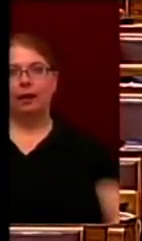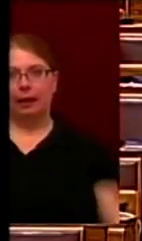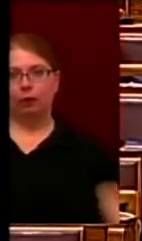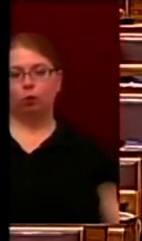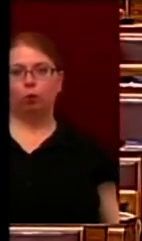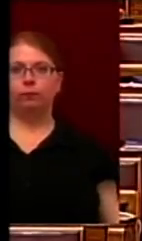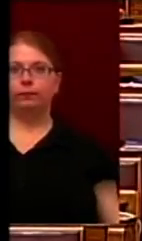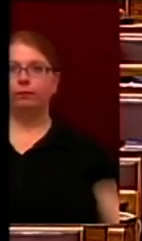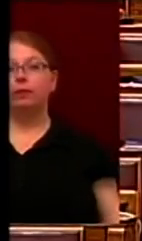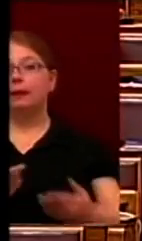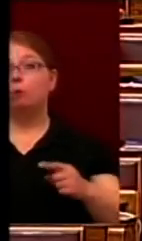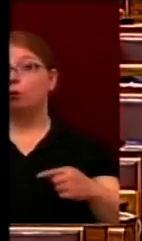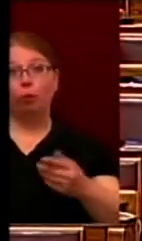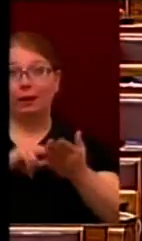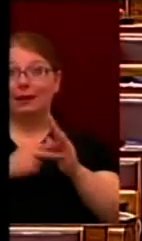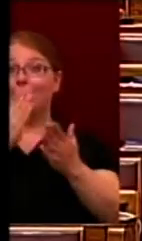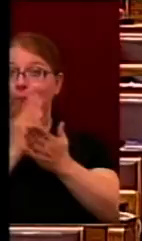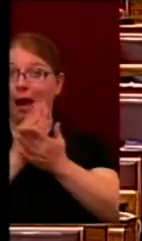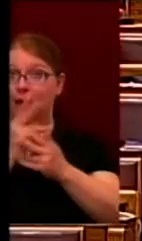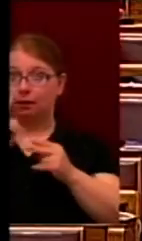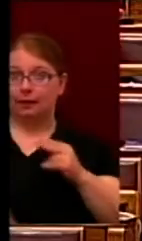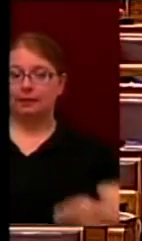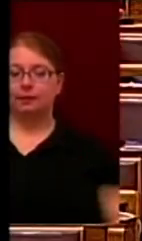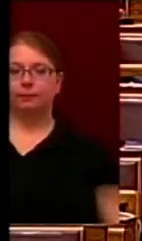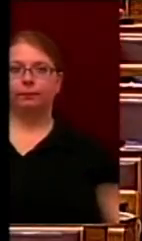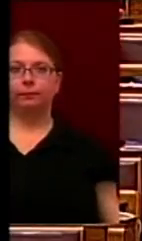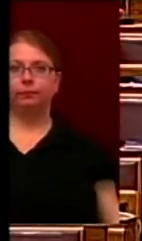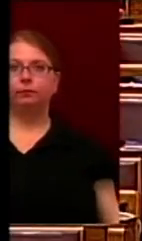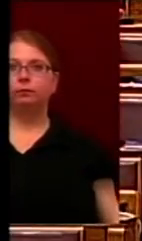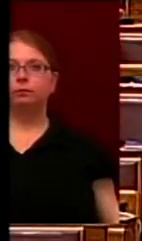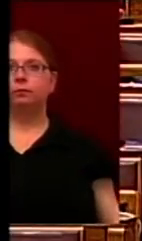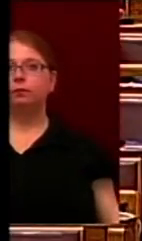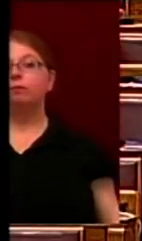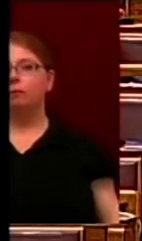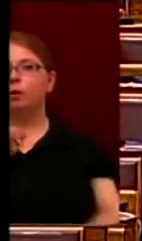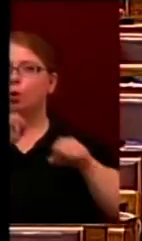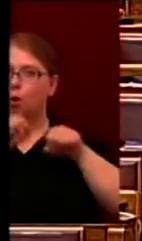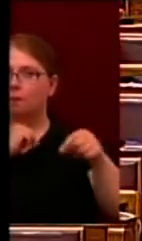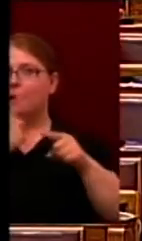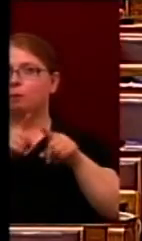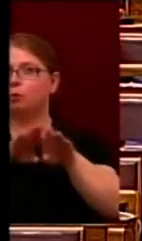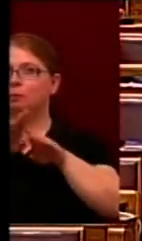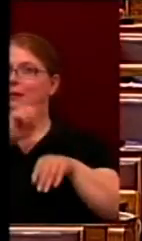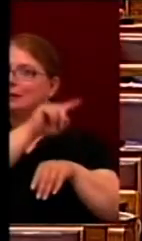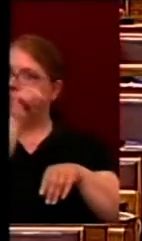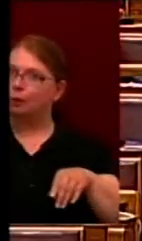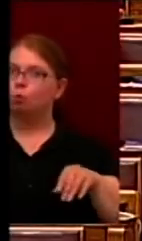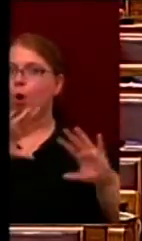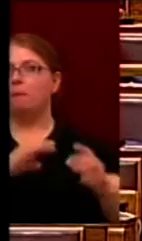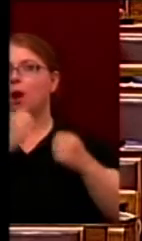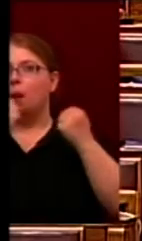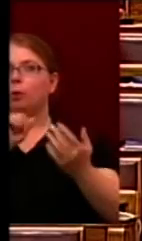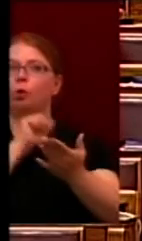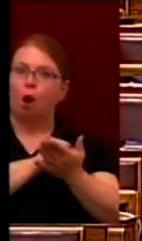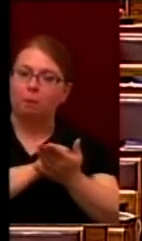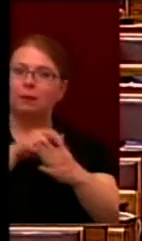darabra csökkent. Ezek nem jövőbeni tervek, hanem már megvalósult intézkedések. A kormány, valamint a minisztériumok által alapított